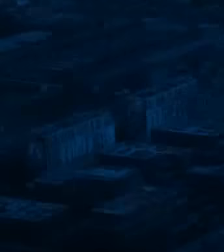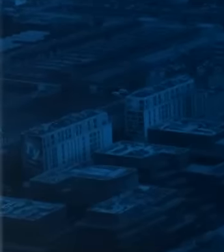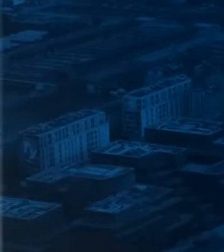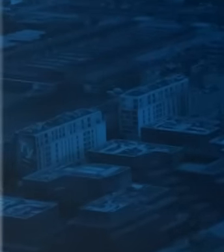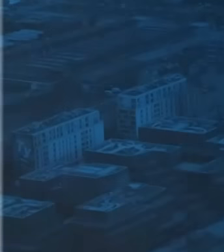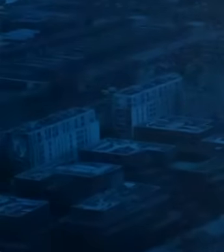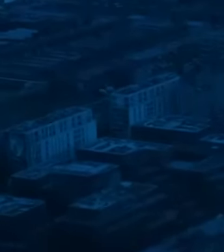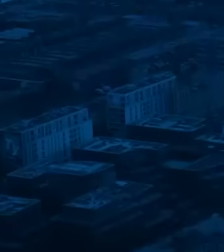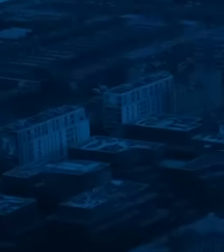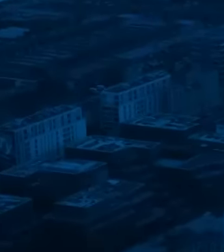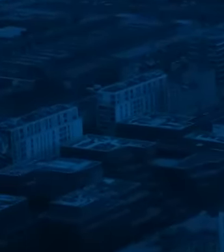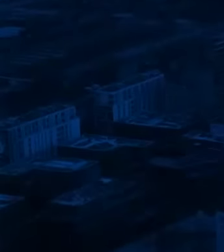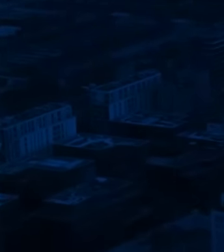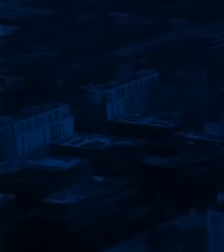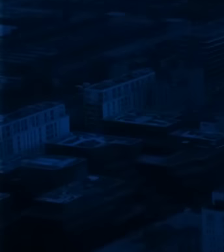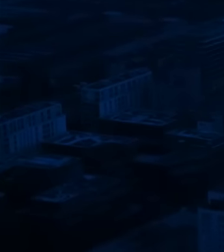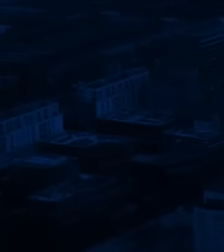tym